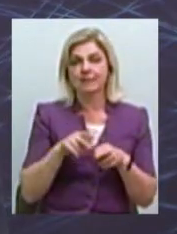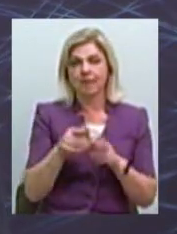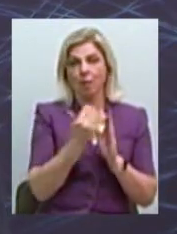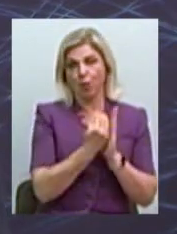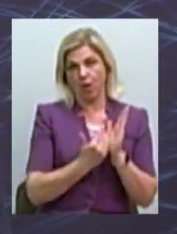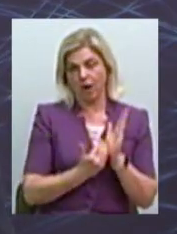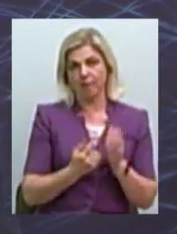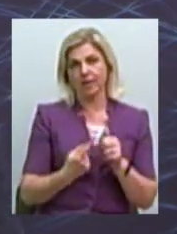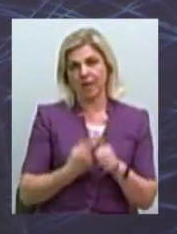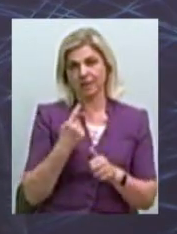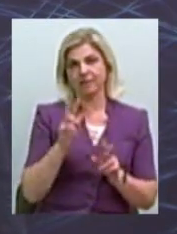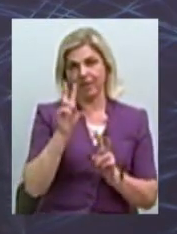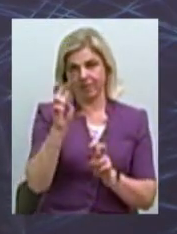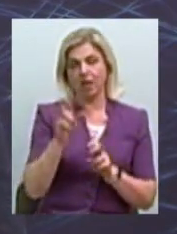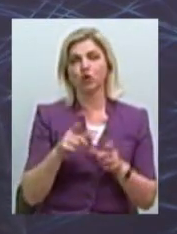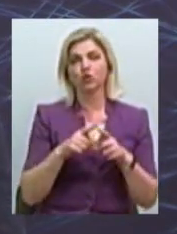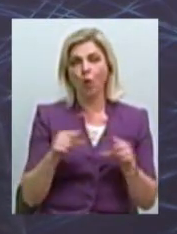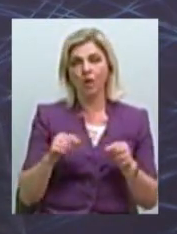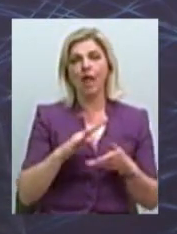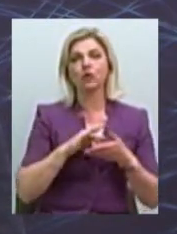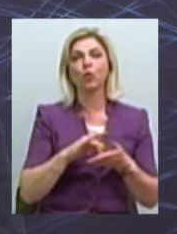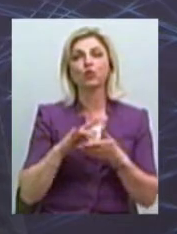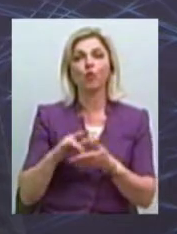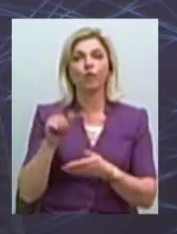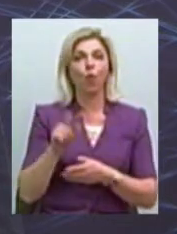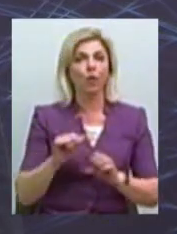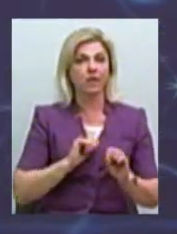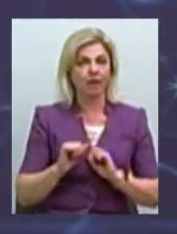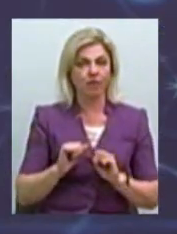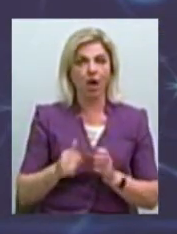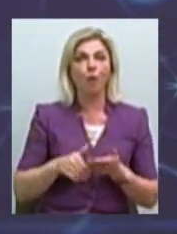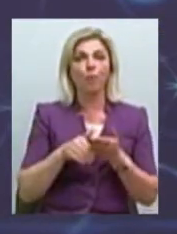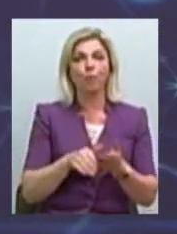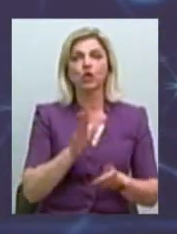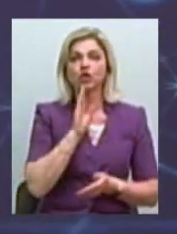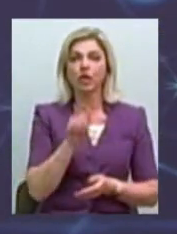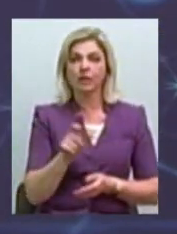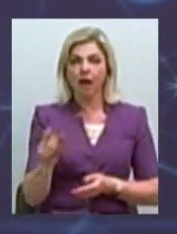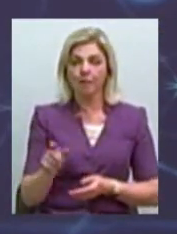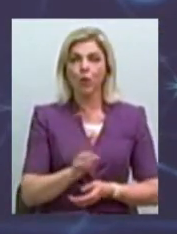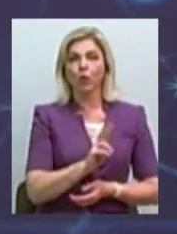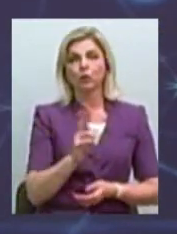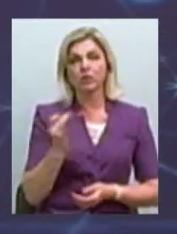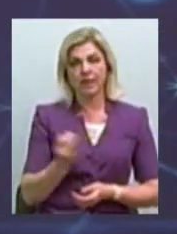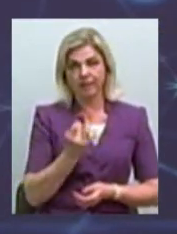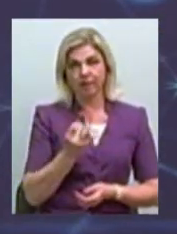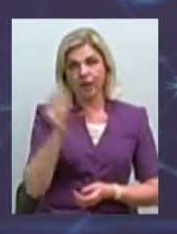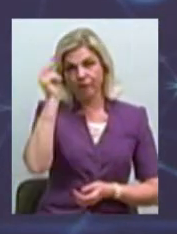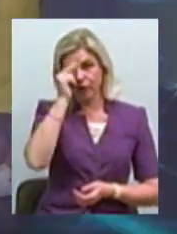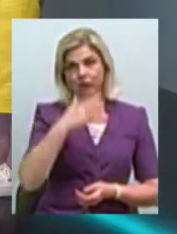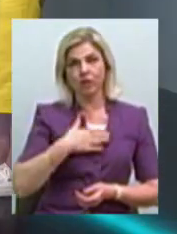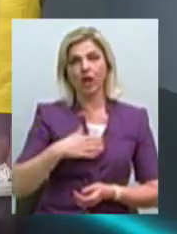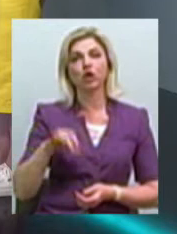назвою «Школа екскурсоводів», який допоможе нашим жінкам, які зацікавлені вивченні нашої